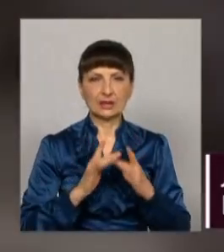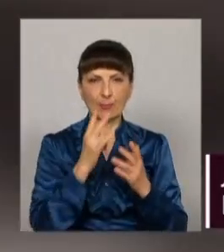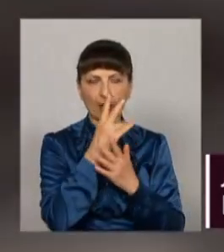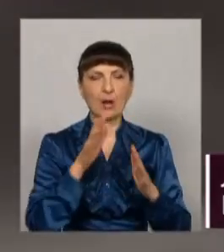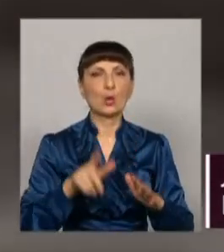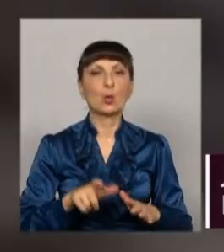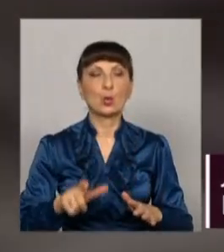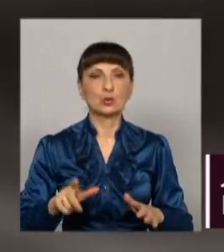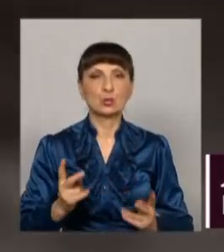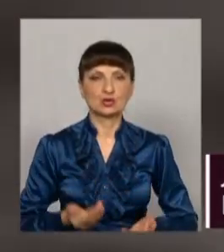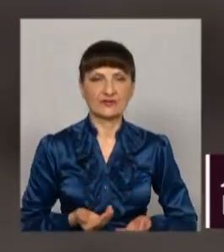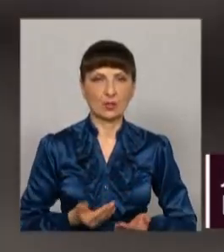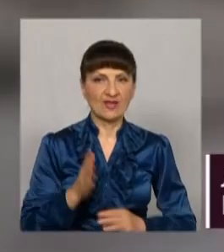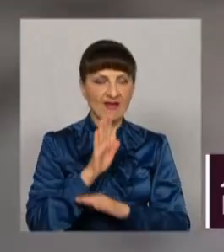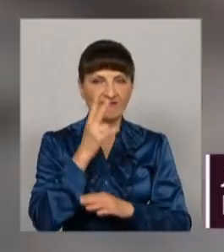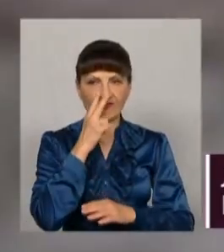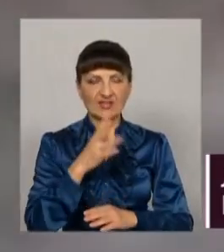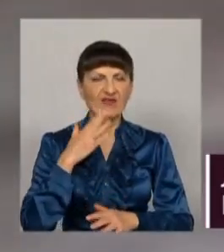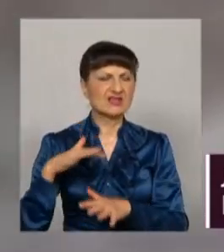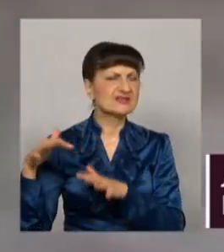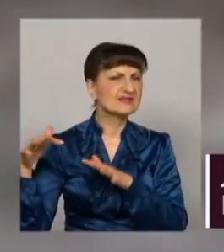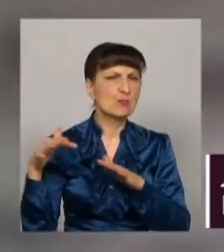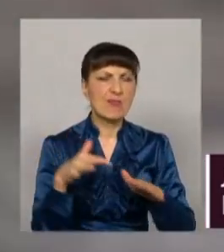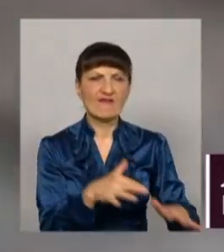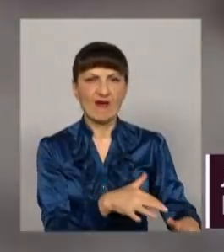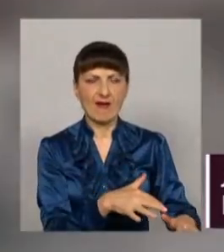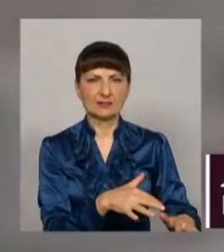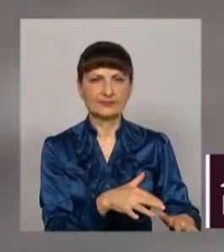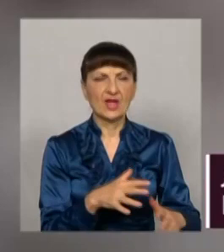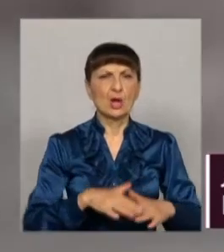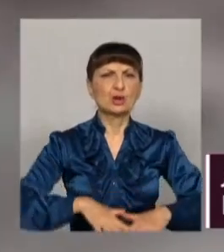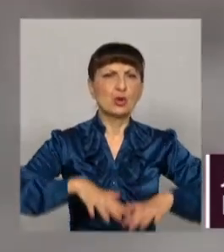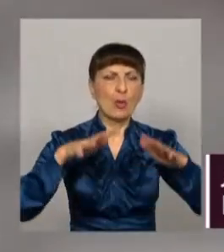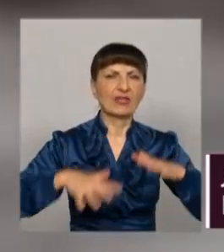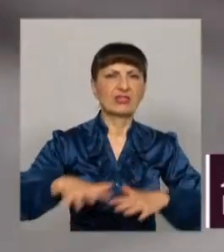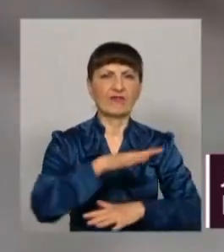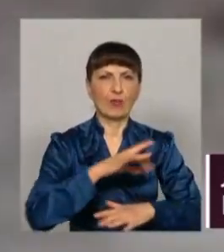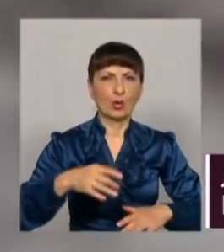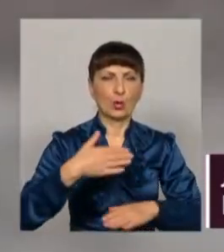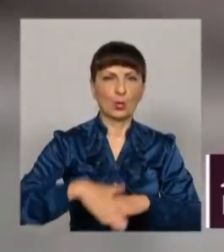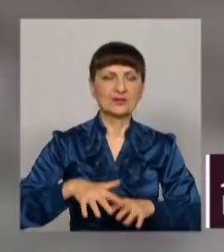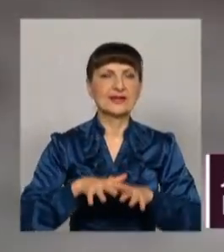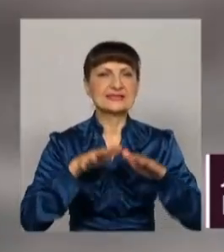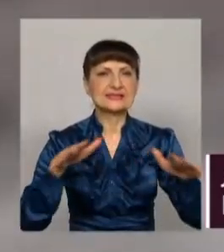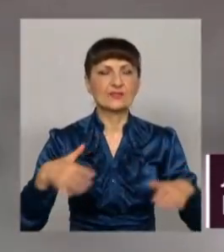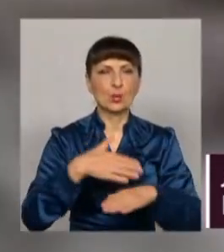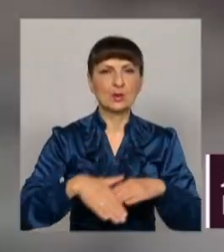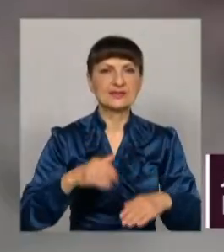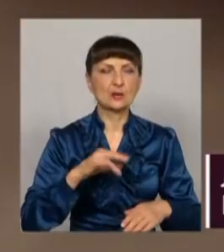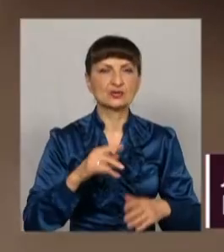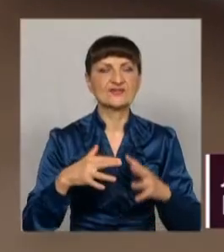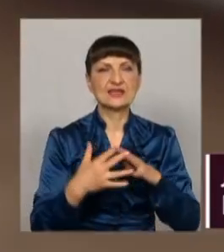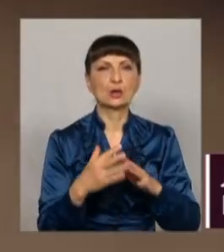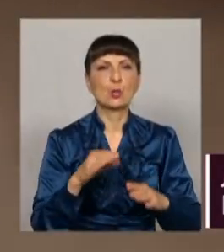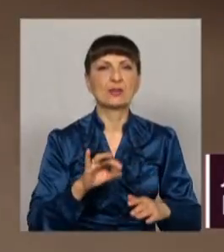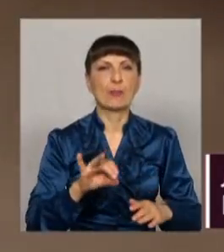местные жители. На кадрах видно, как вода смывает все на своем пути, топит дворы и улицы. Разлив произошел по улице Акшок и в селе